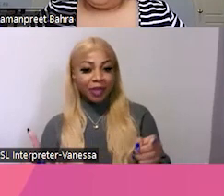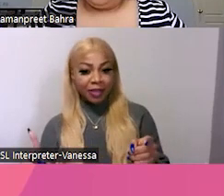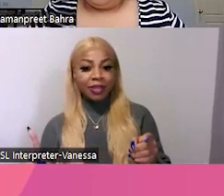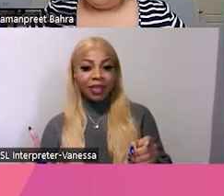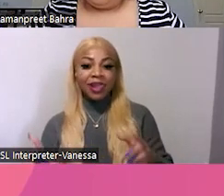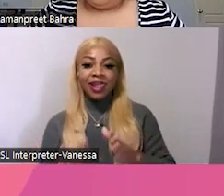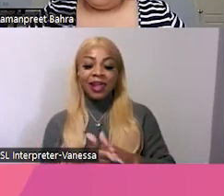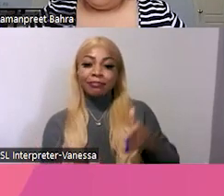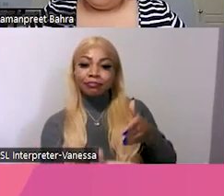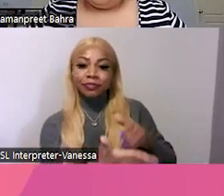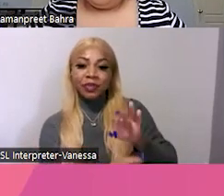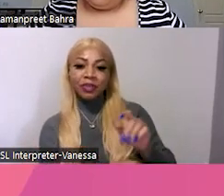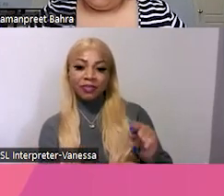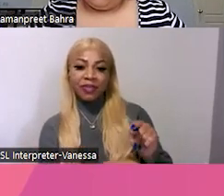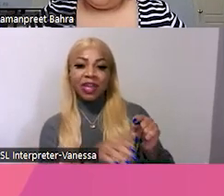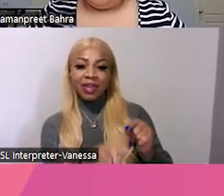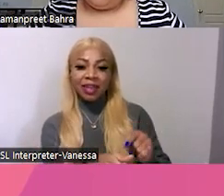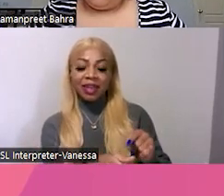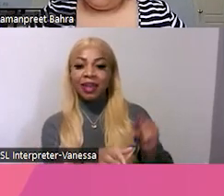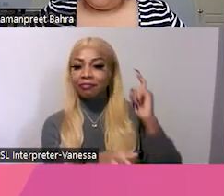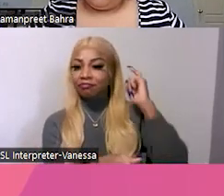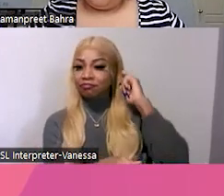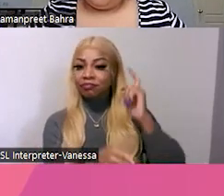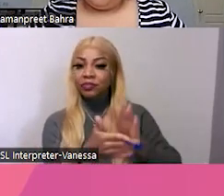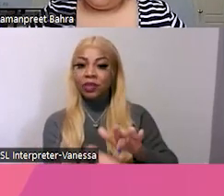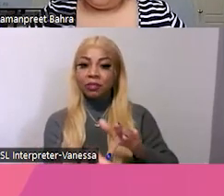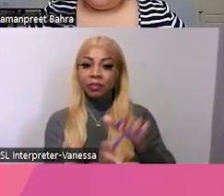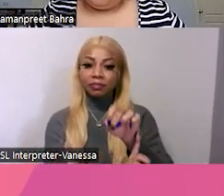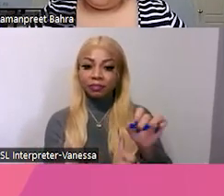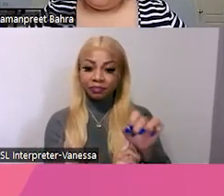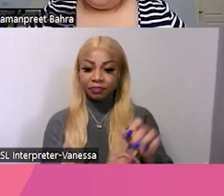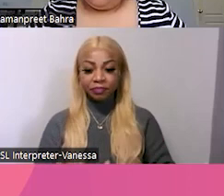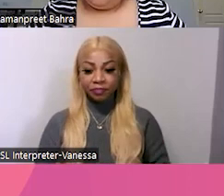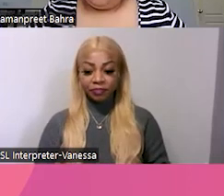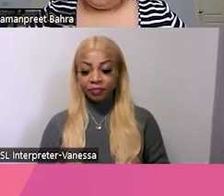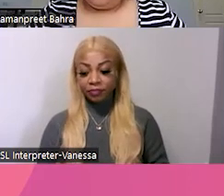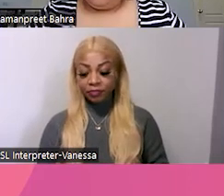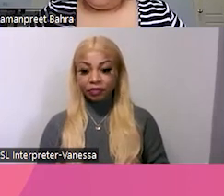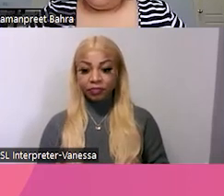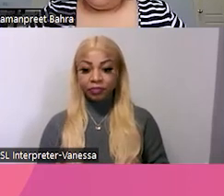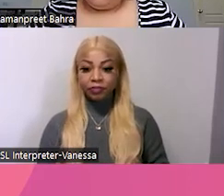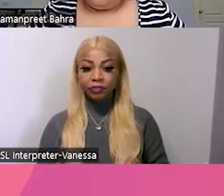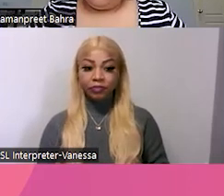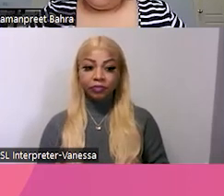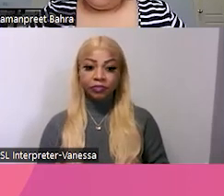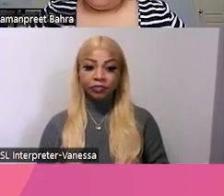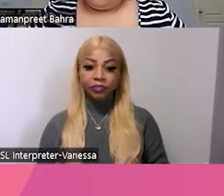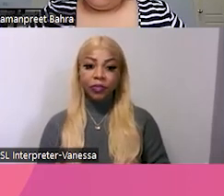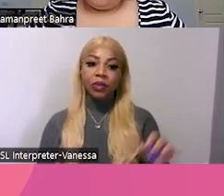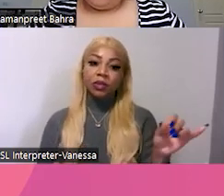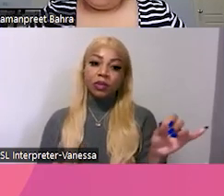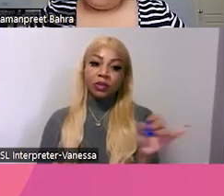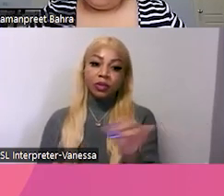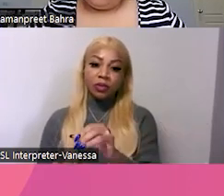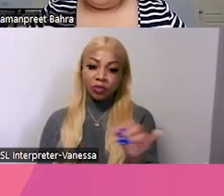se fait, mais à la façon dont il y a des biais contre les personnes corpulentes dans les milieux médicaux. Nous